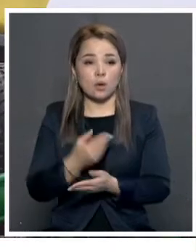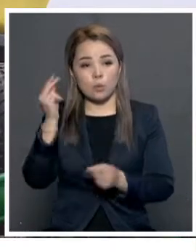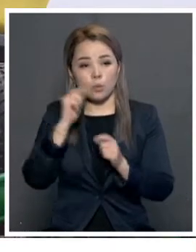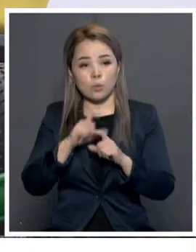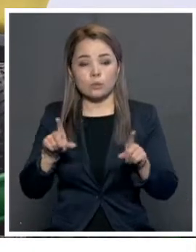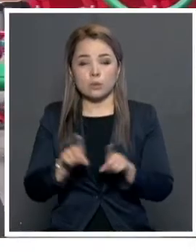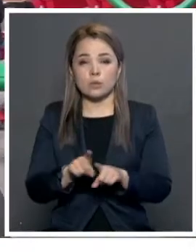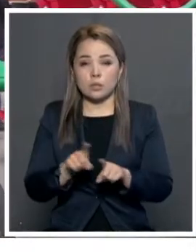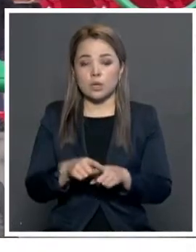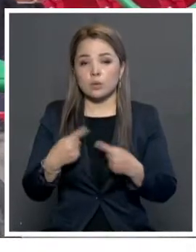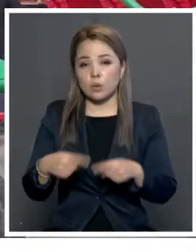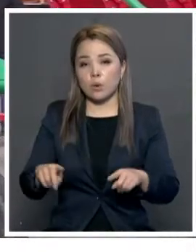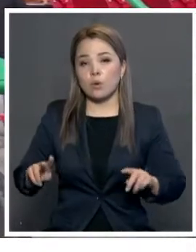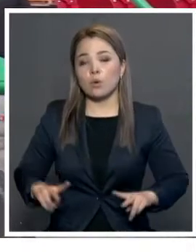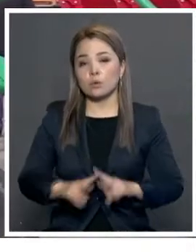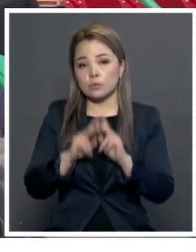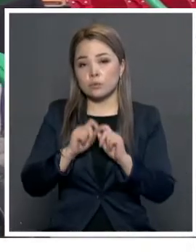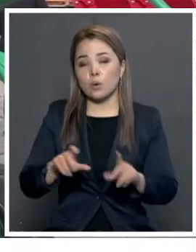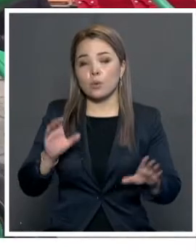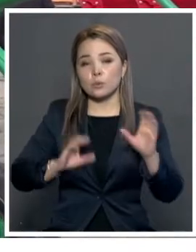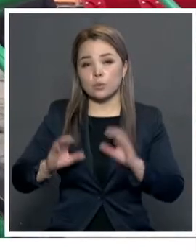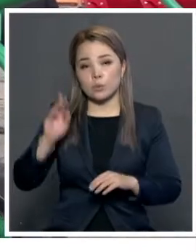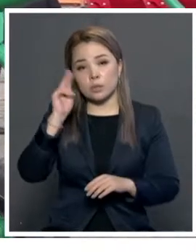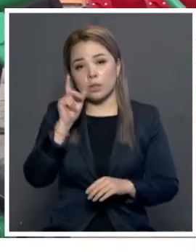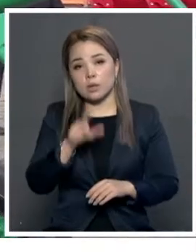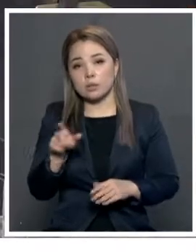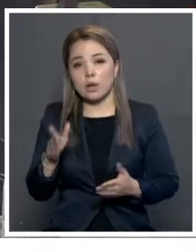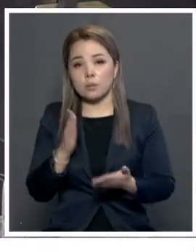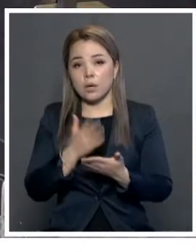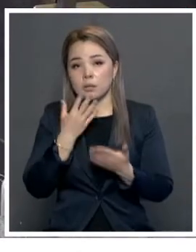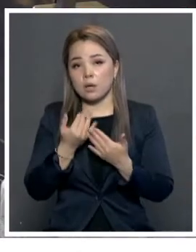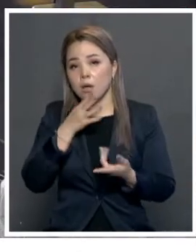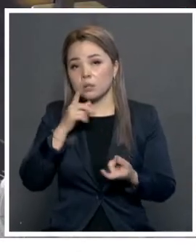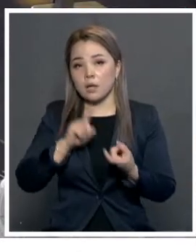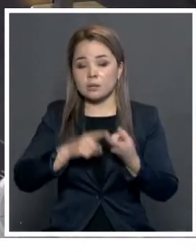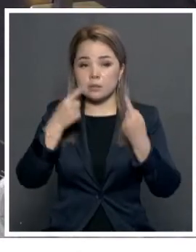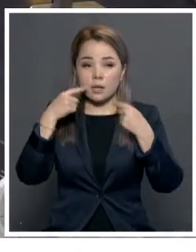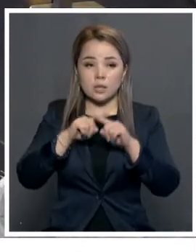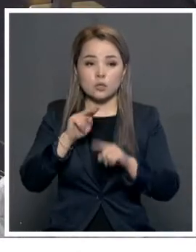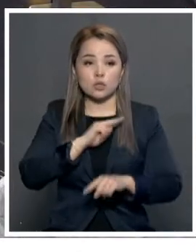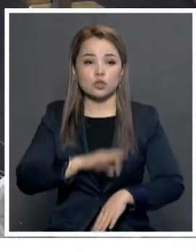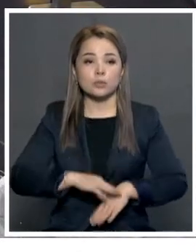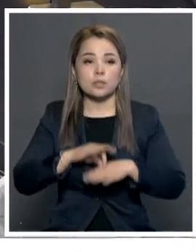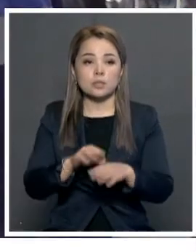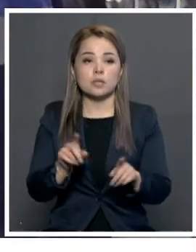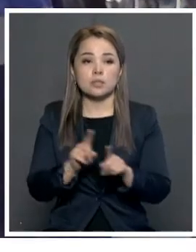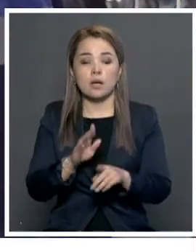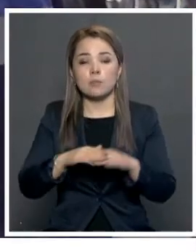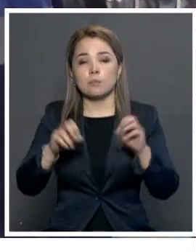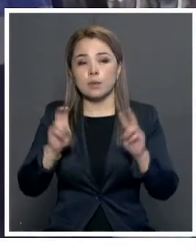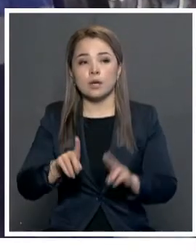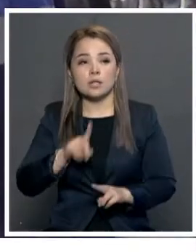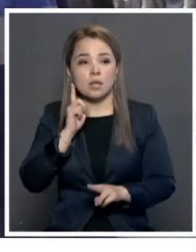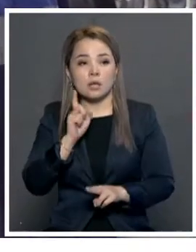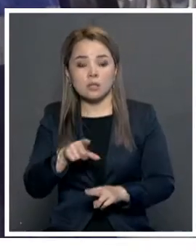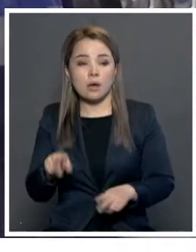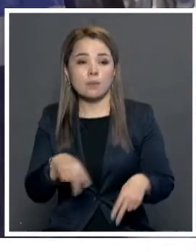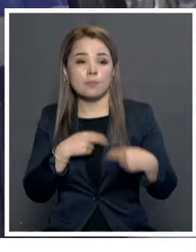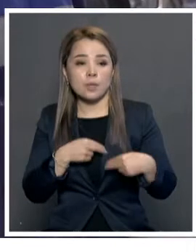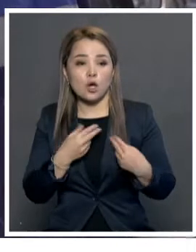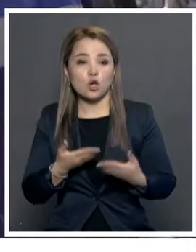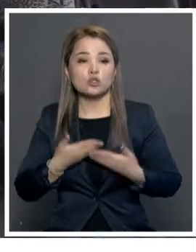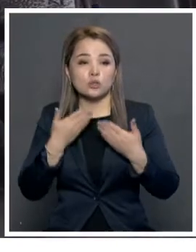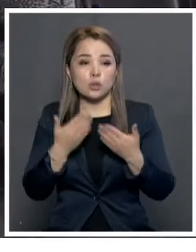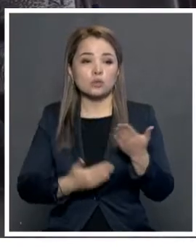орнында басқа колледж студенттері де білім шыңдайды. Студент кезінен заманауи техникамен жұмыс істеуге дағдыланған жас маманға еңбек нарығында